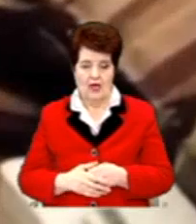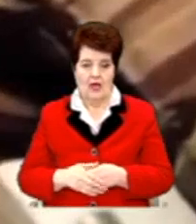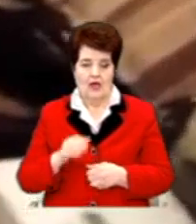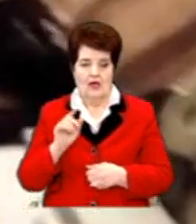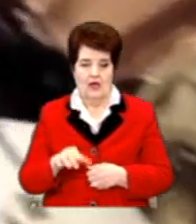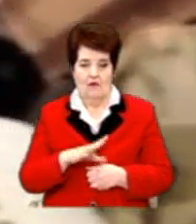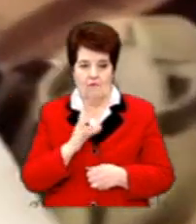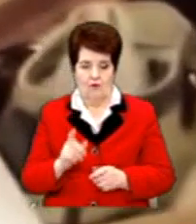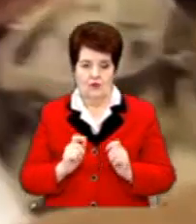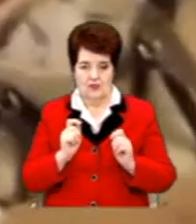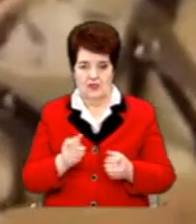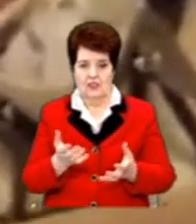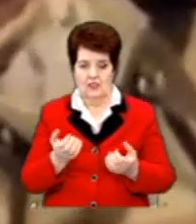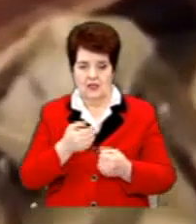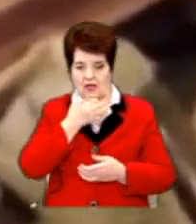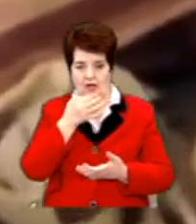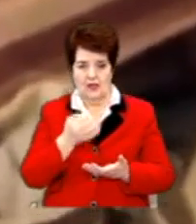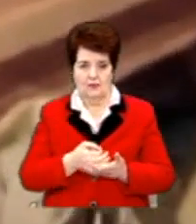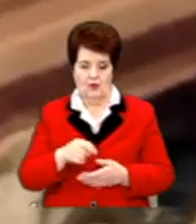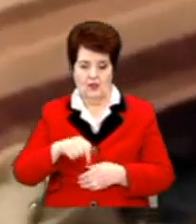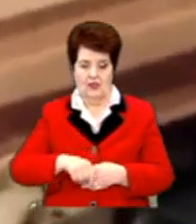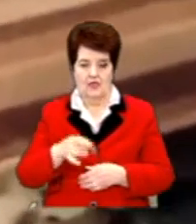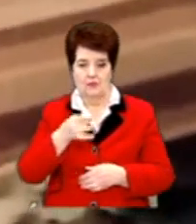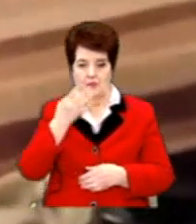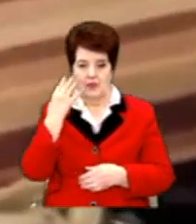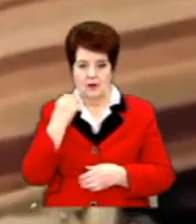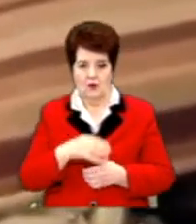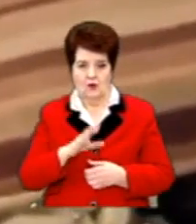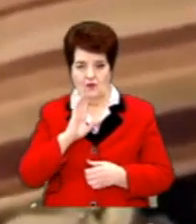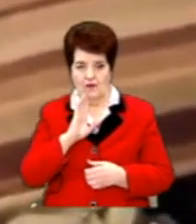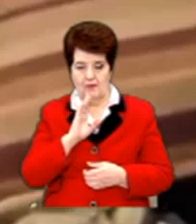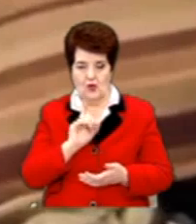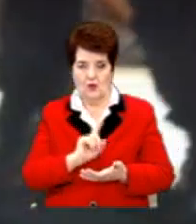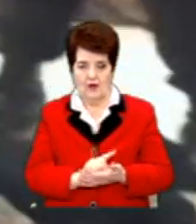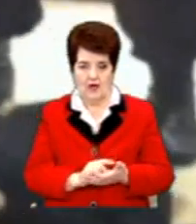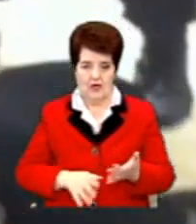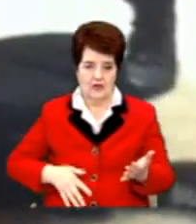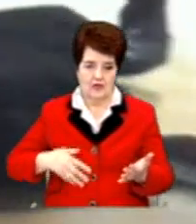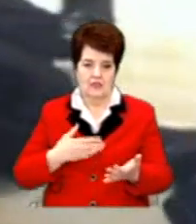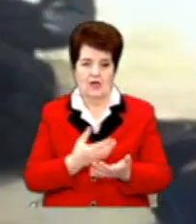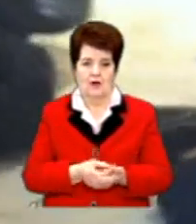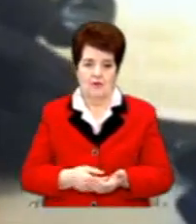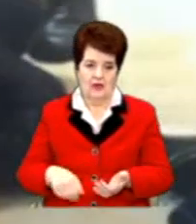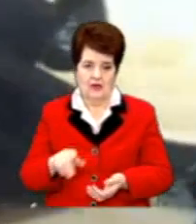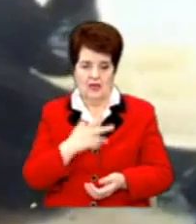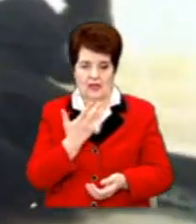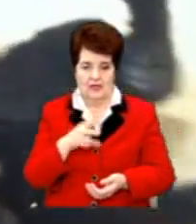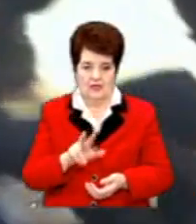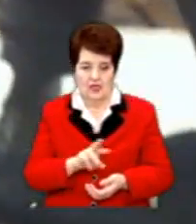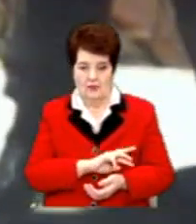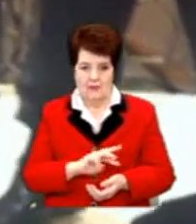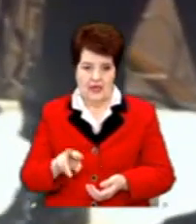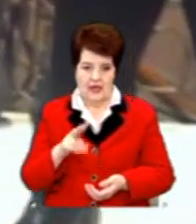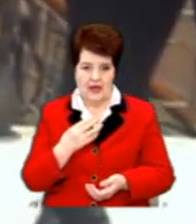fost extradată și trasă la răspundere penală în Republica Moldova. Femeia a fost obligată să achite cheltuieli judiciare de 33.000 de